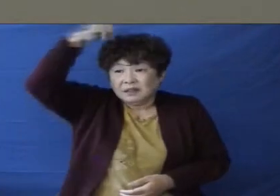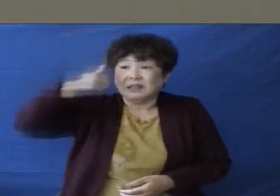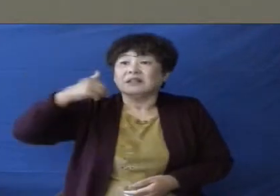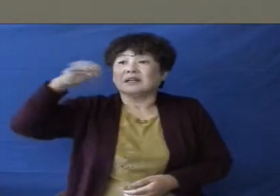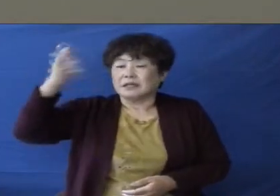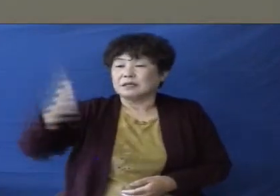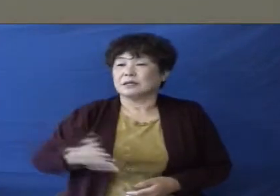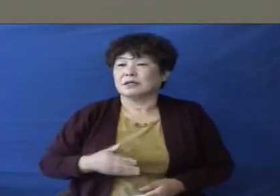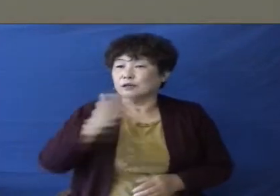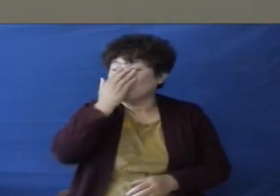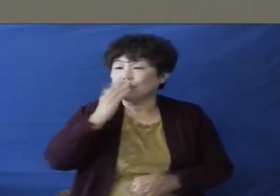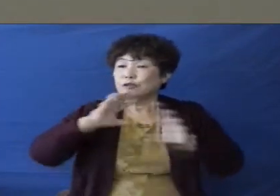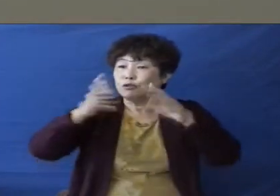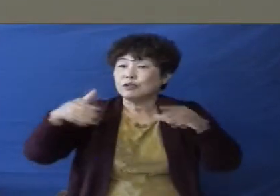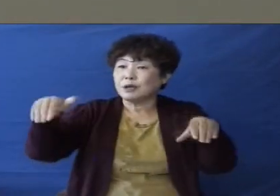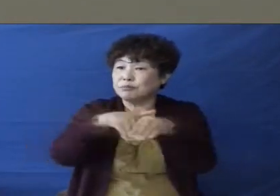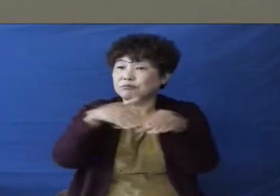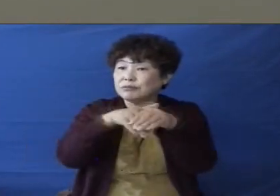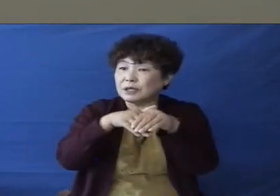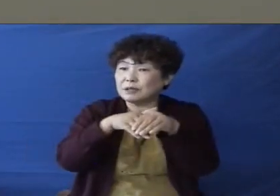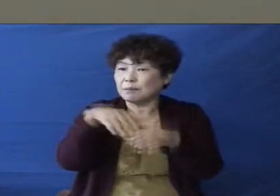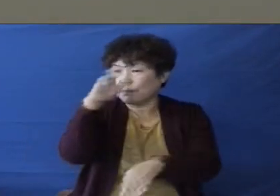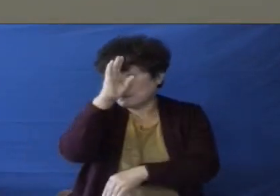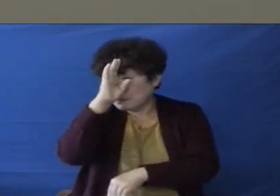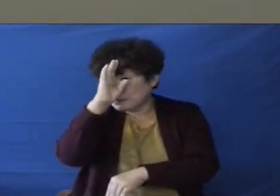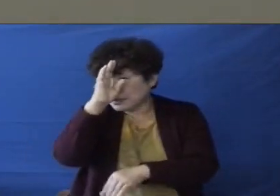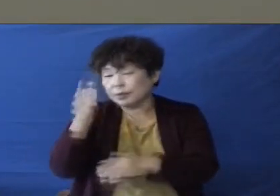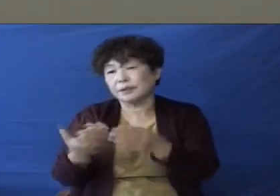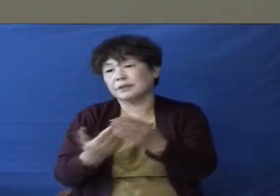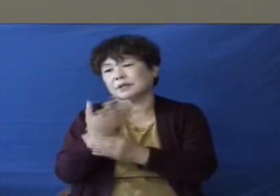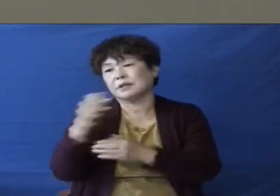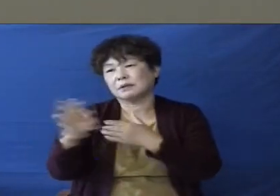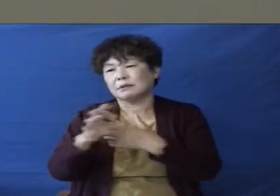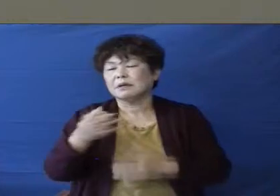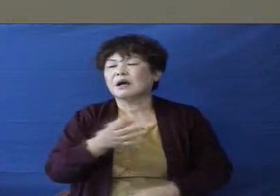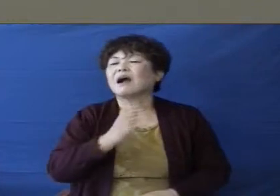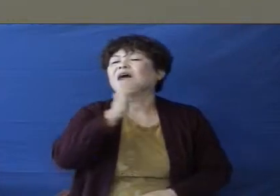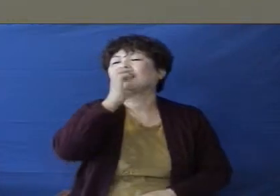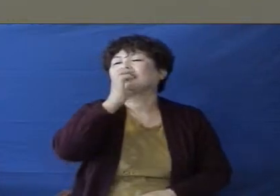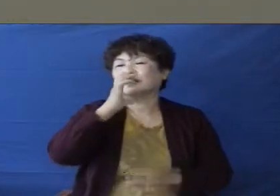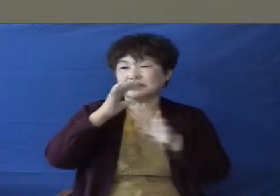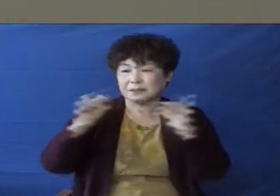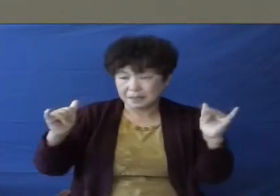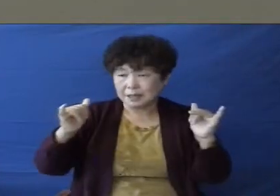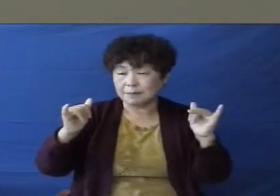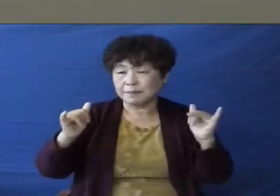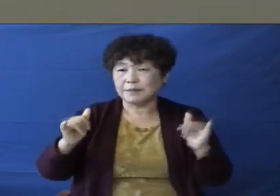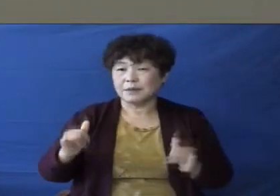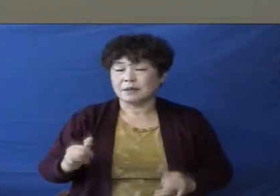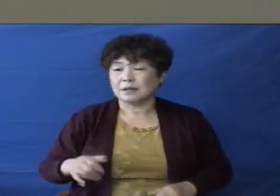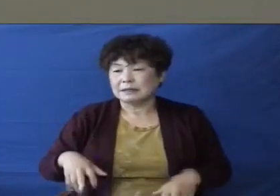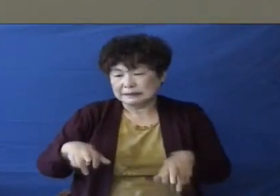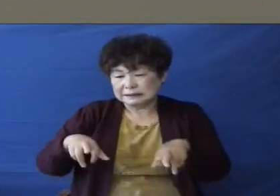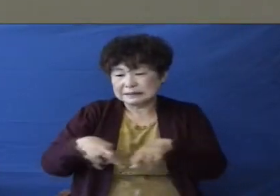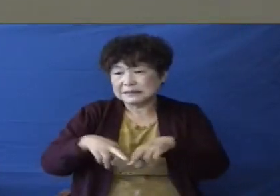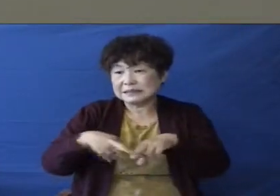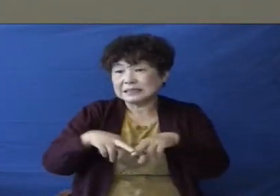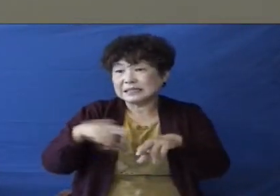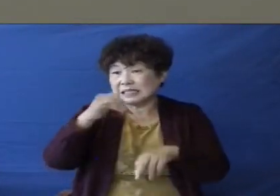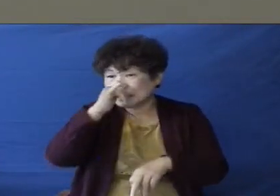유대 문화는 뭐예요 병에 걸리거나 가난하거나 아니면 어떤 장애가 생기면